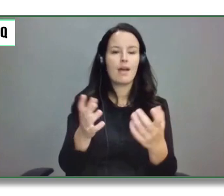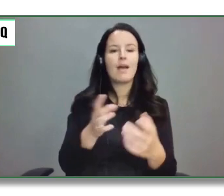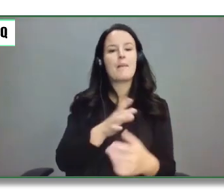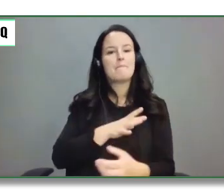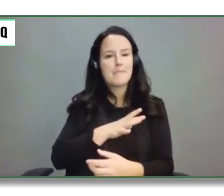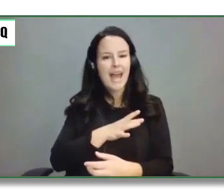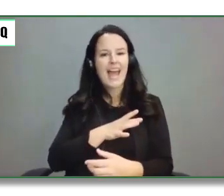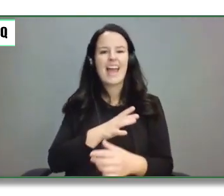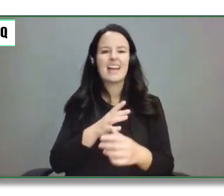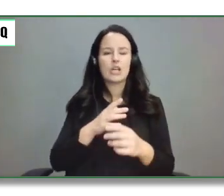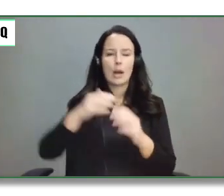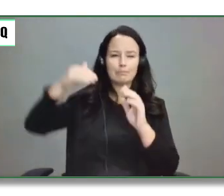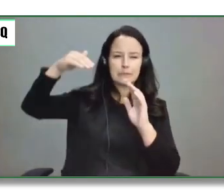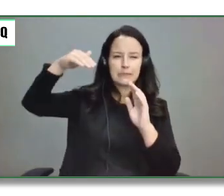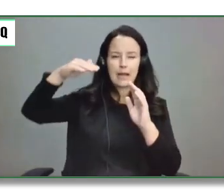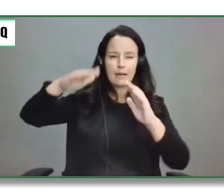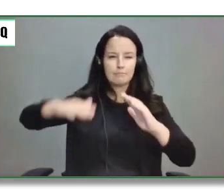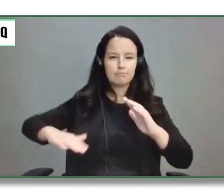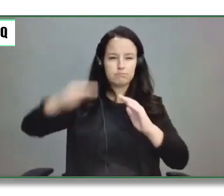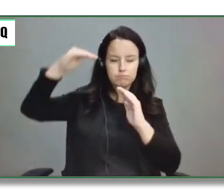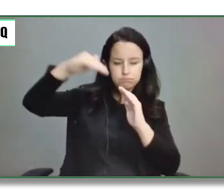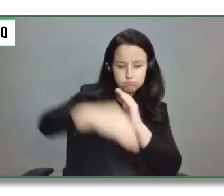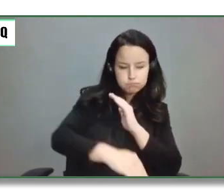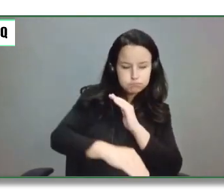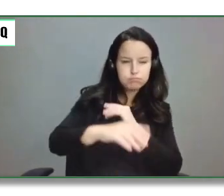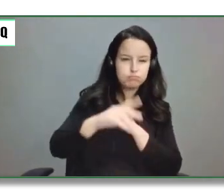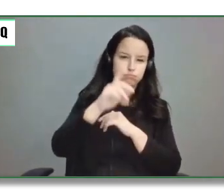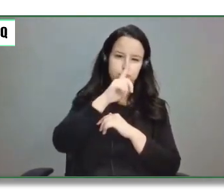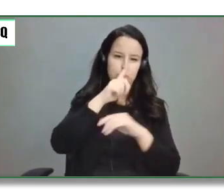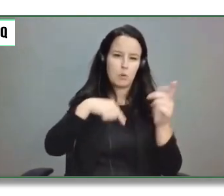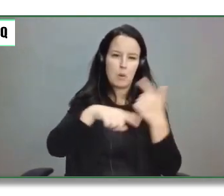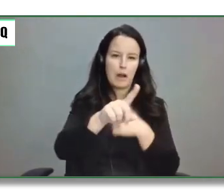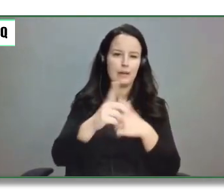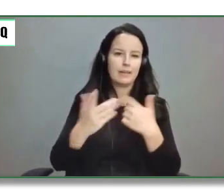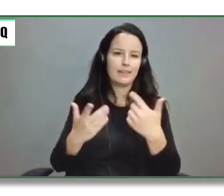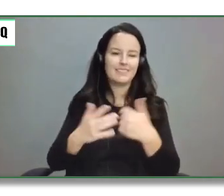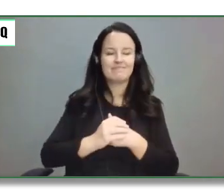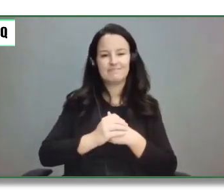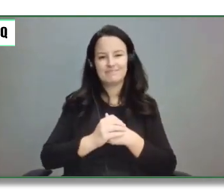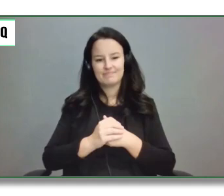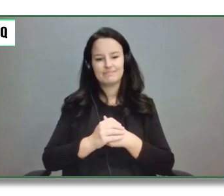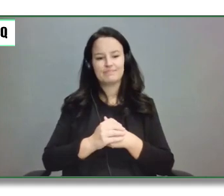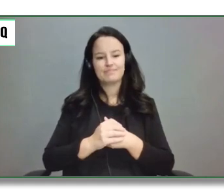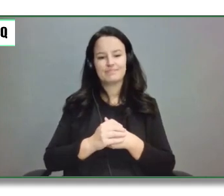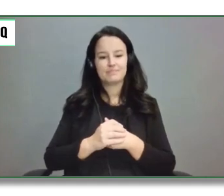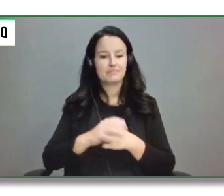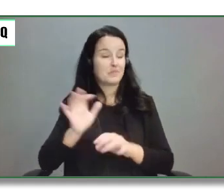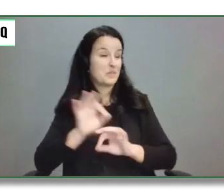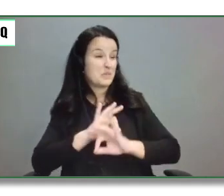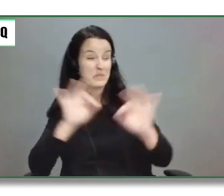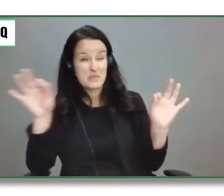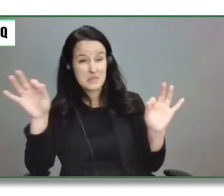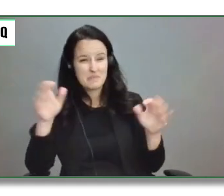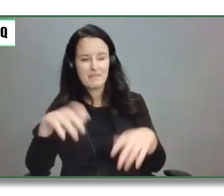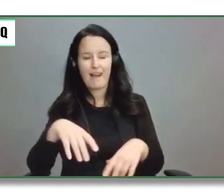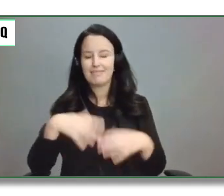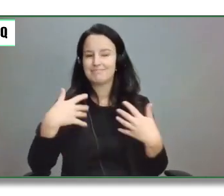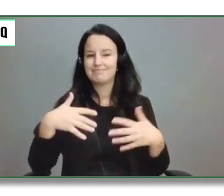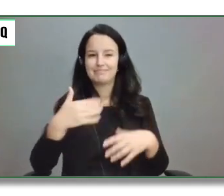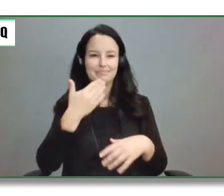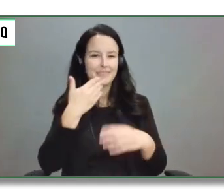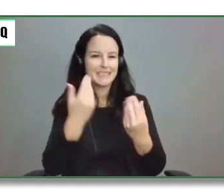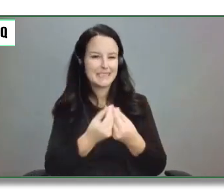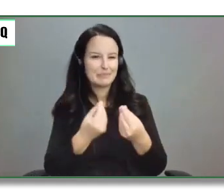des pentes aussi raides. Oh, amazing. Thank you so much. C'est remarquable. Merci beaucoup. Je pense qu'on